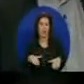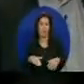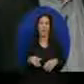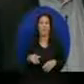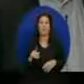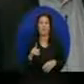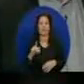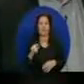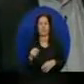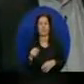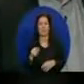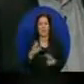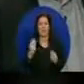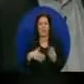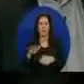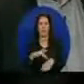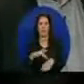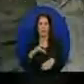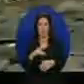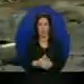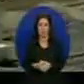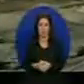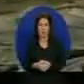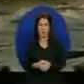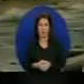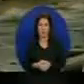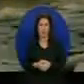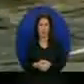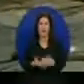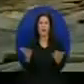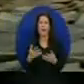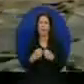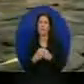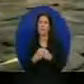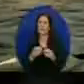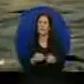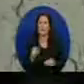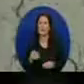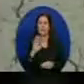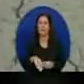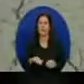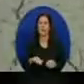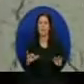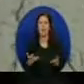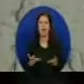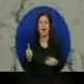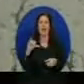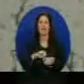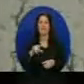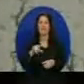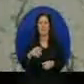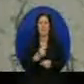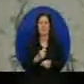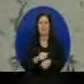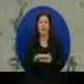רגישה מאשר המערכת של הים. תגיד, מעניין אותי איך מתמודדים עם זה, אבל גם מה בעצם הנפט הזה מעולל לאדמה